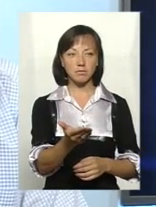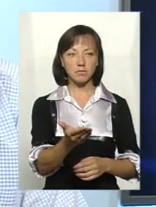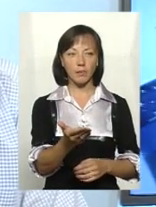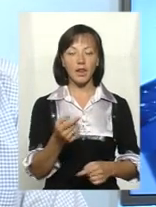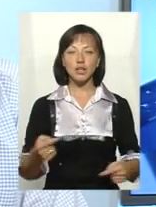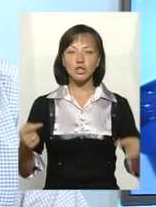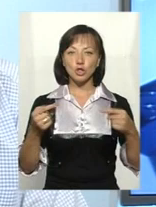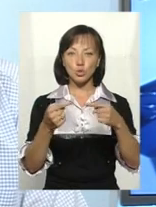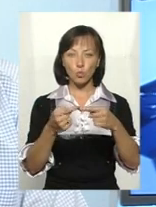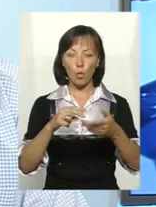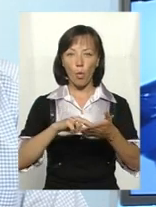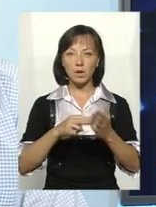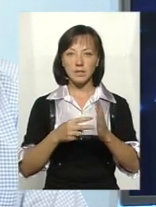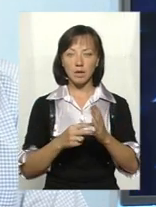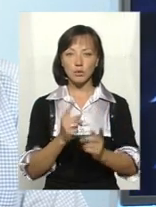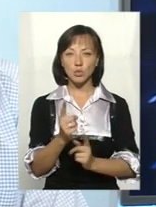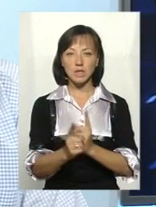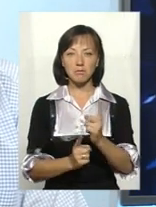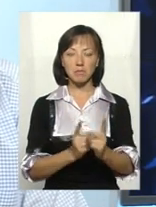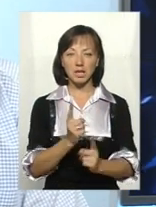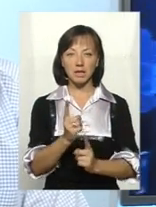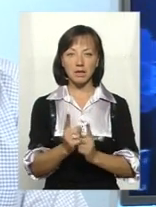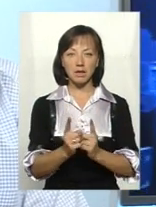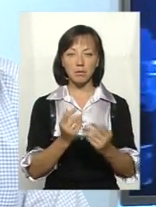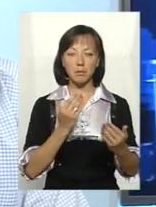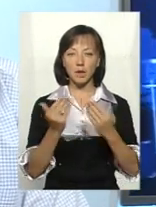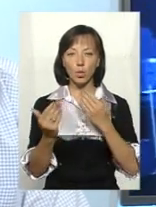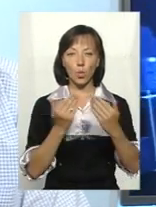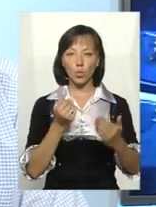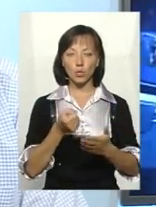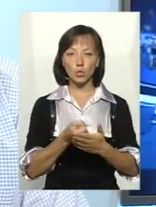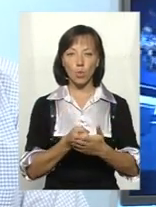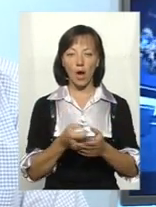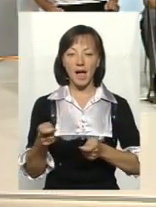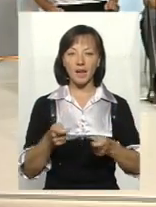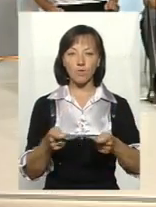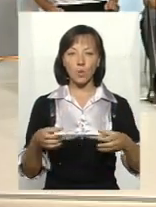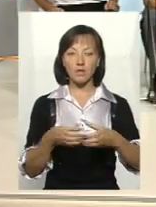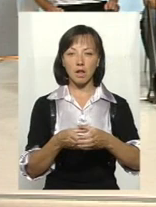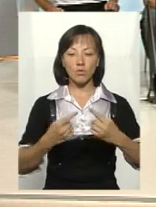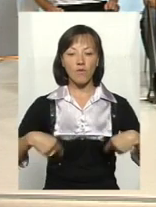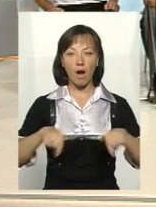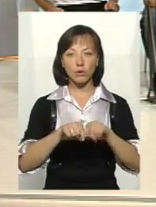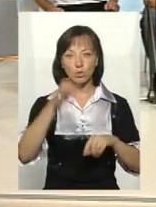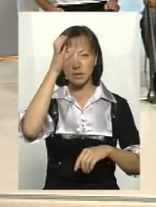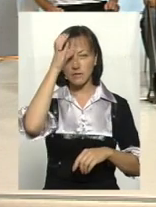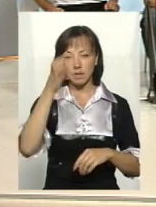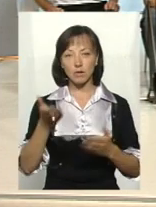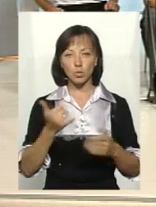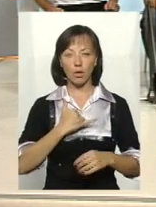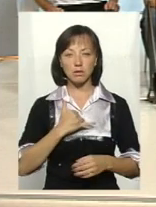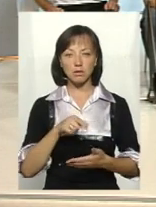чітку концепцію зміни підходу до керівного складу галузі освіти у